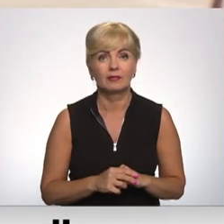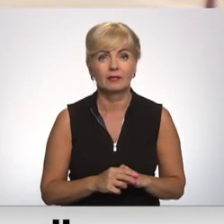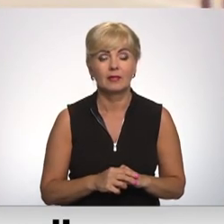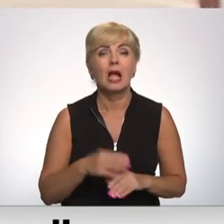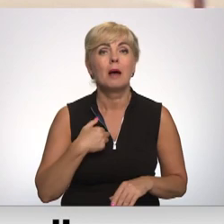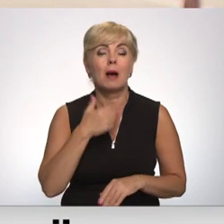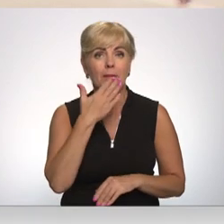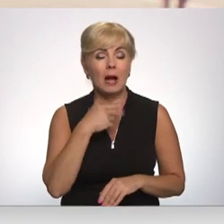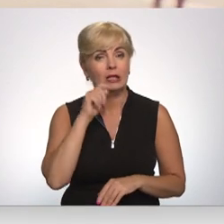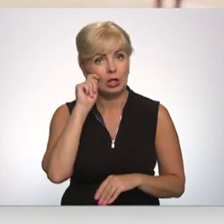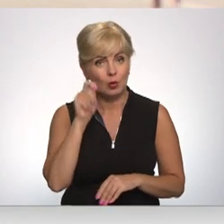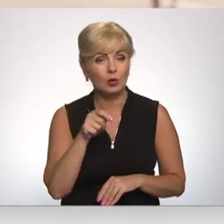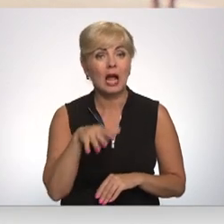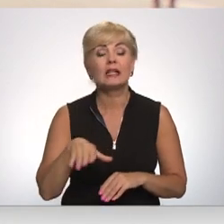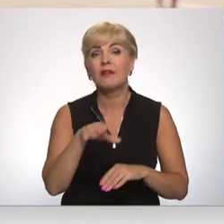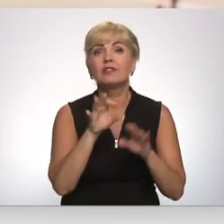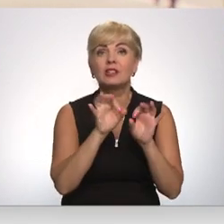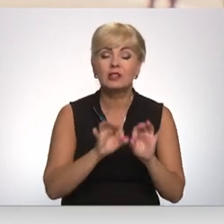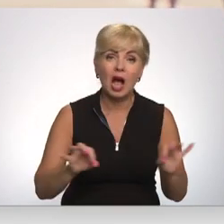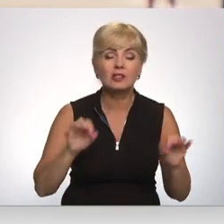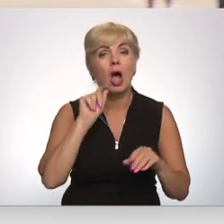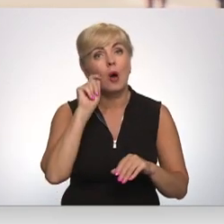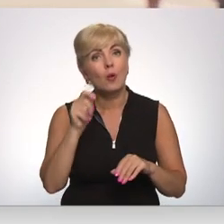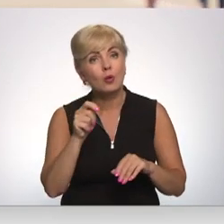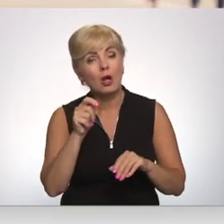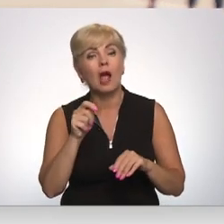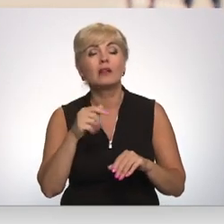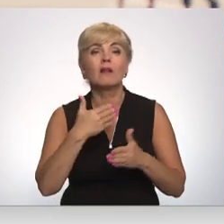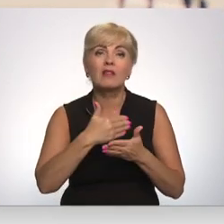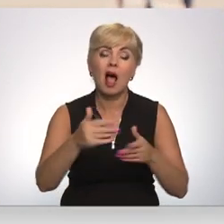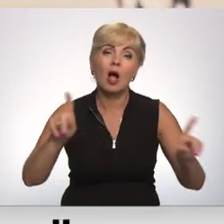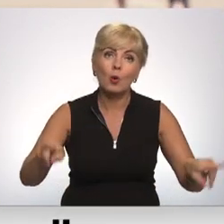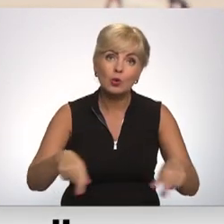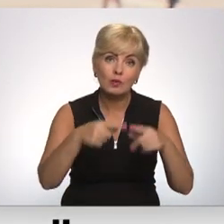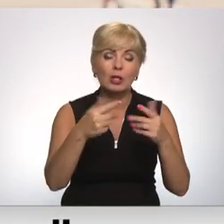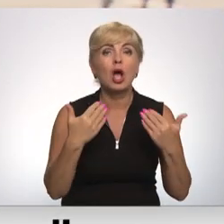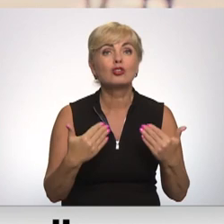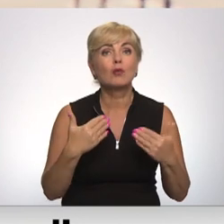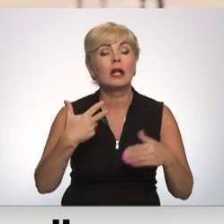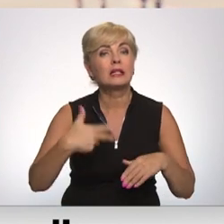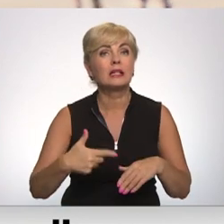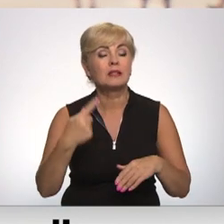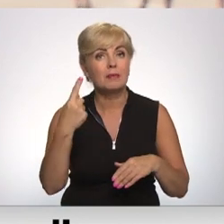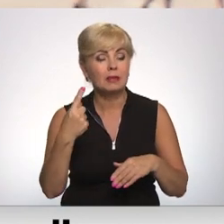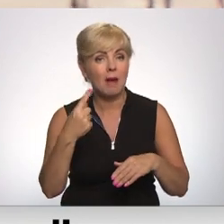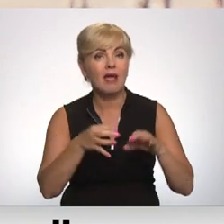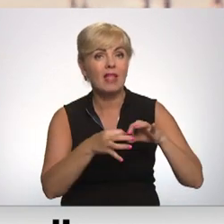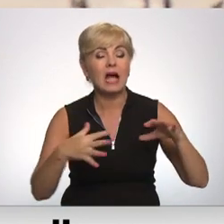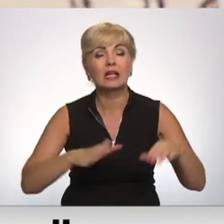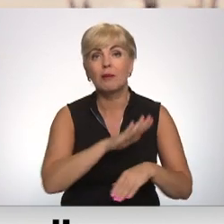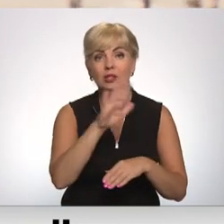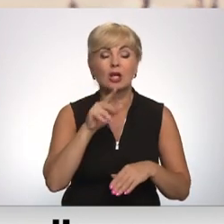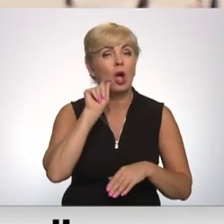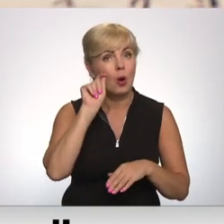Man patīk Ukrainā viss skaistais, lai Ukraina un Ukraiņa tālāk uzplauktu. Šodien mums ir 31. neatkarības diena. Lai